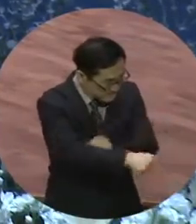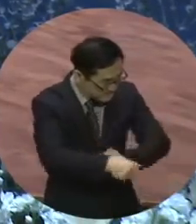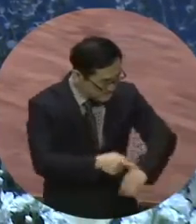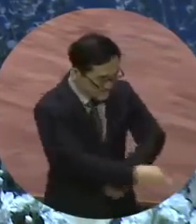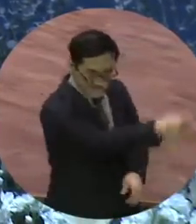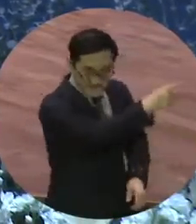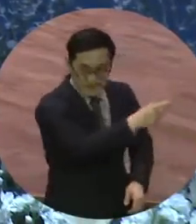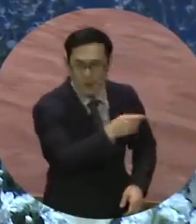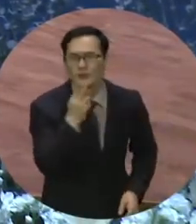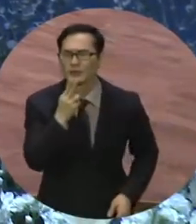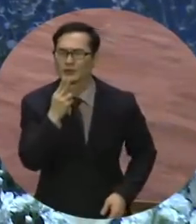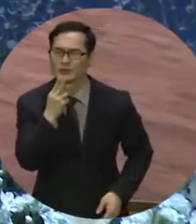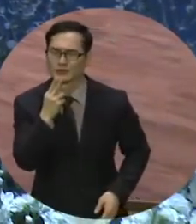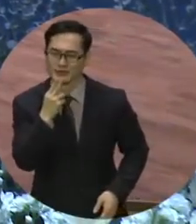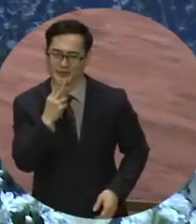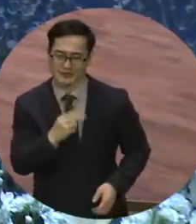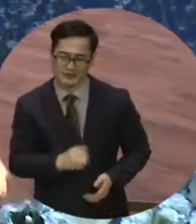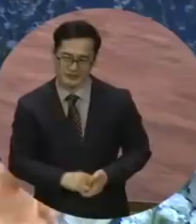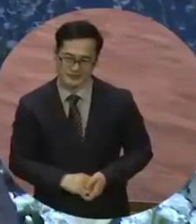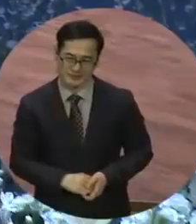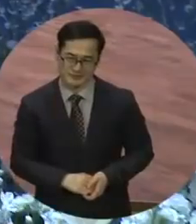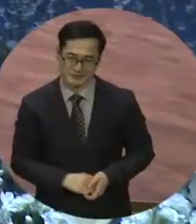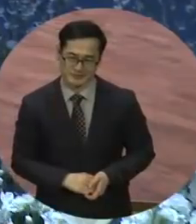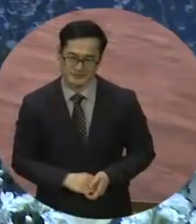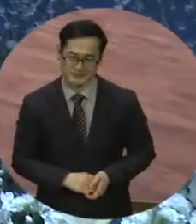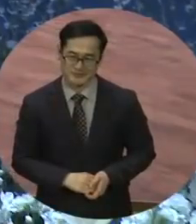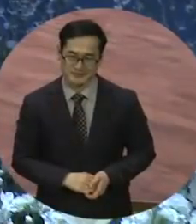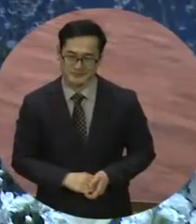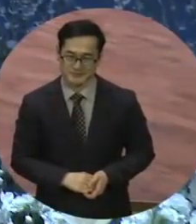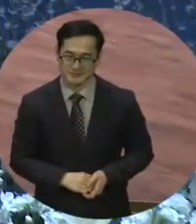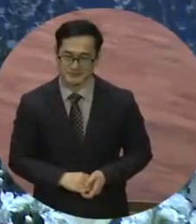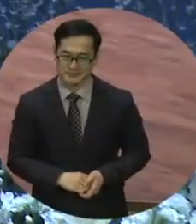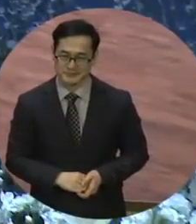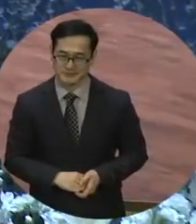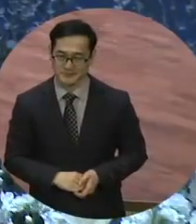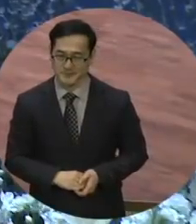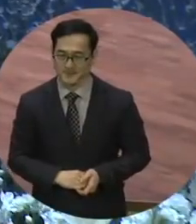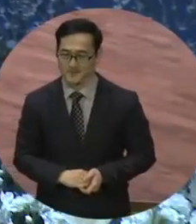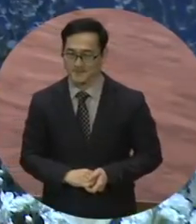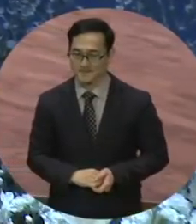이 말에 베드로 숨통이 확 터진 겁니다.